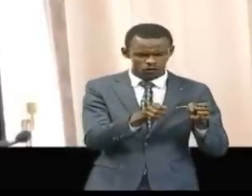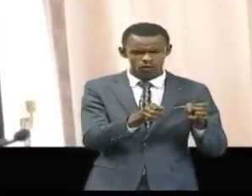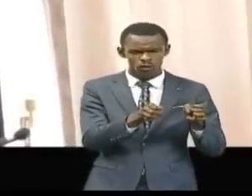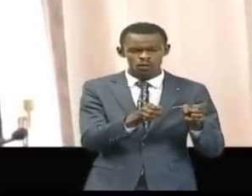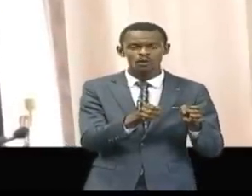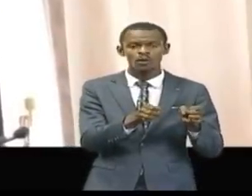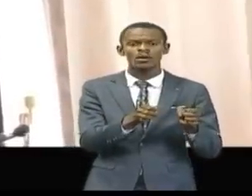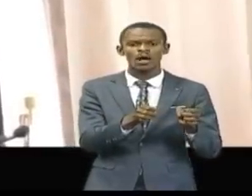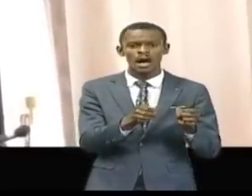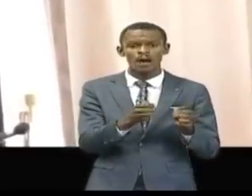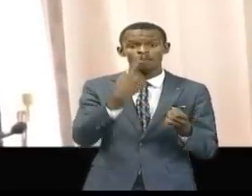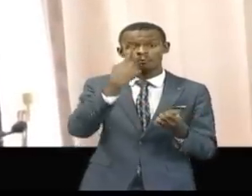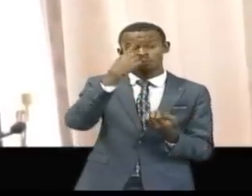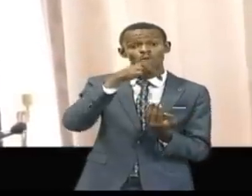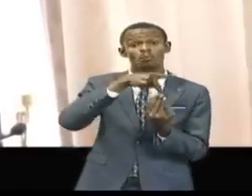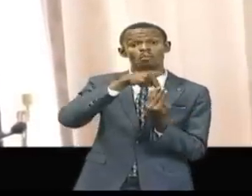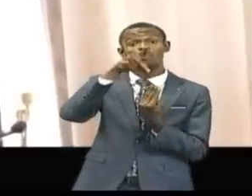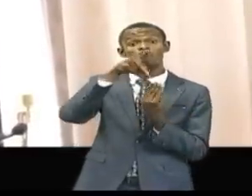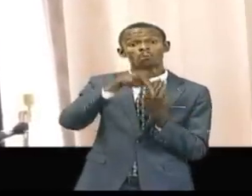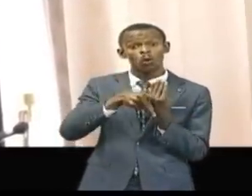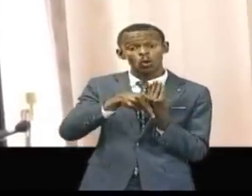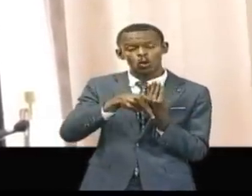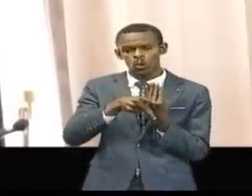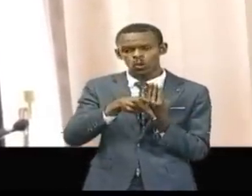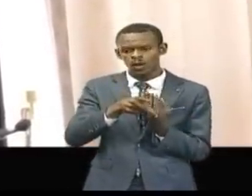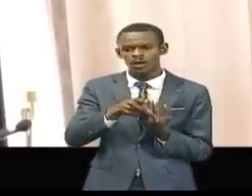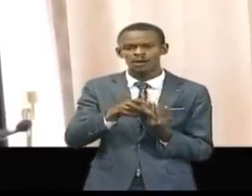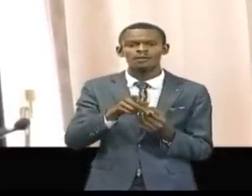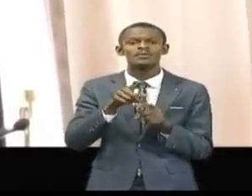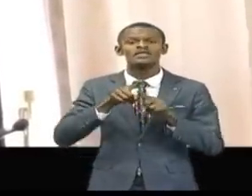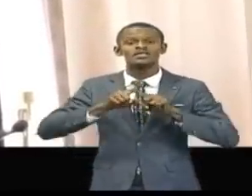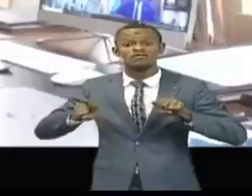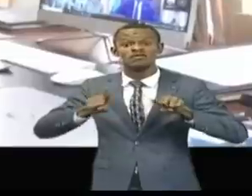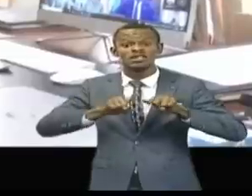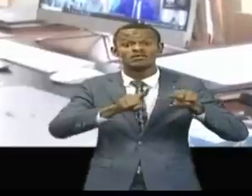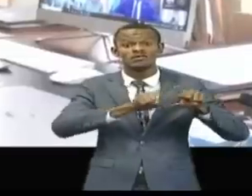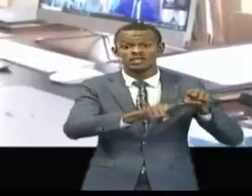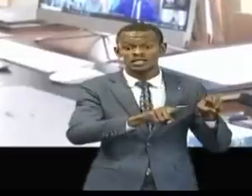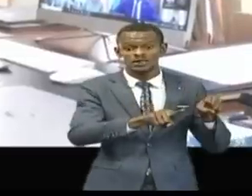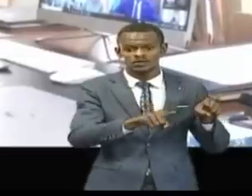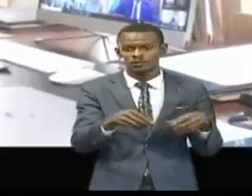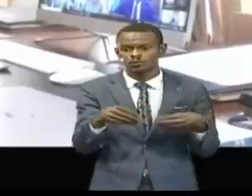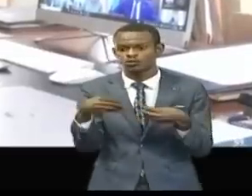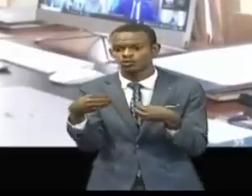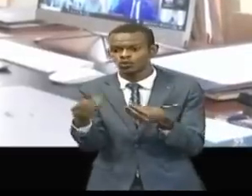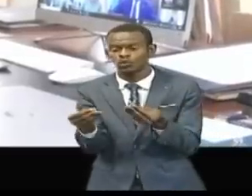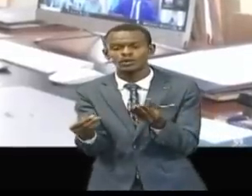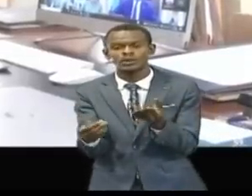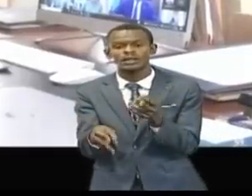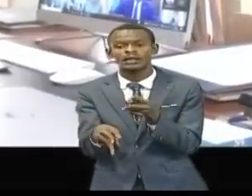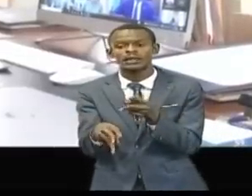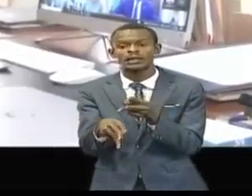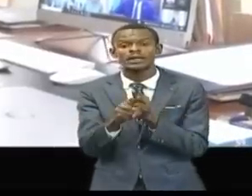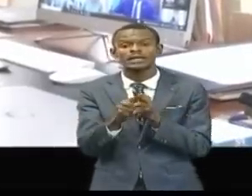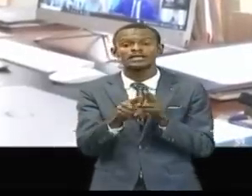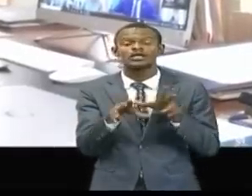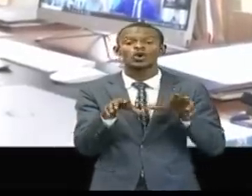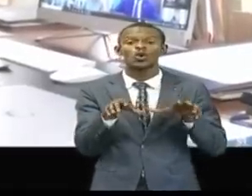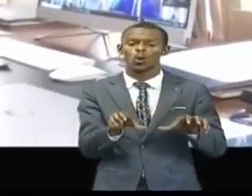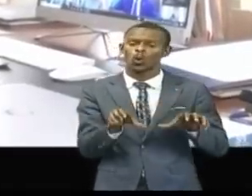FEC, pour lesquels une mission de l'équipe pays séjourne à Kinshasa depuis le 19 octobre